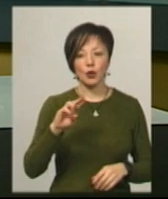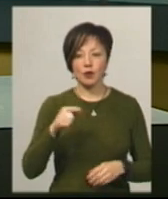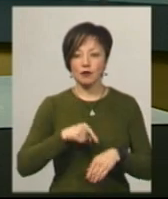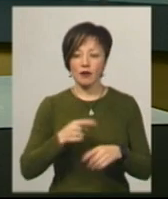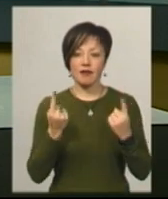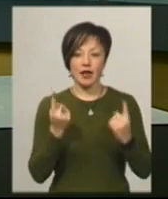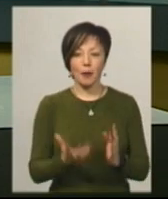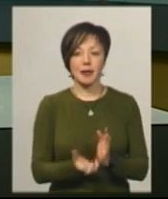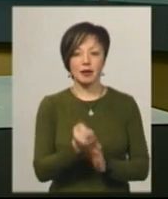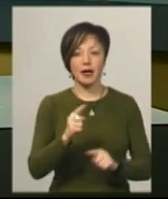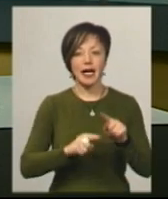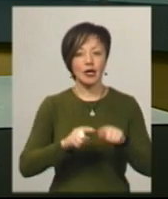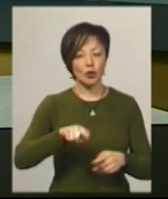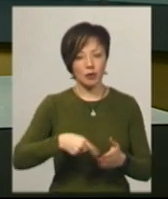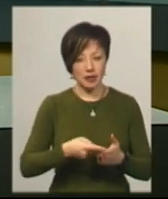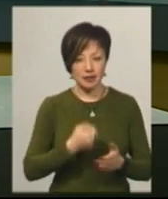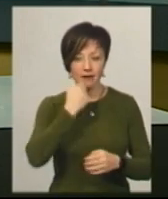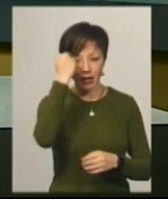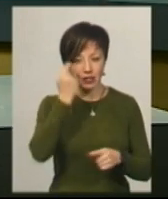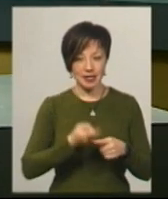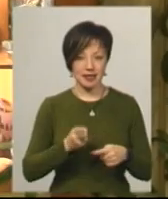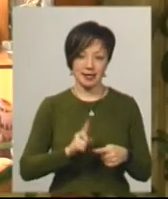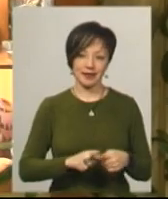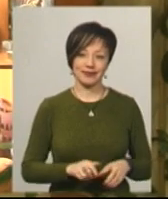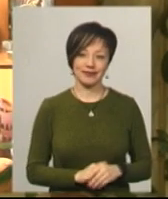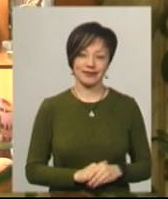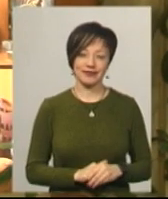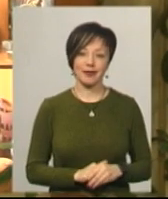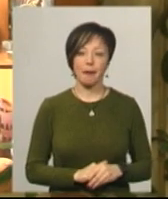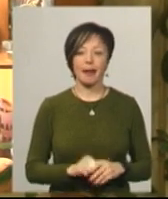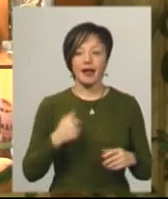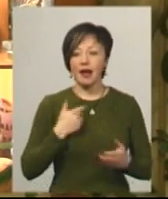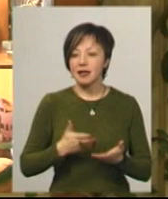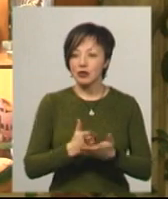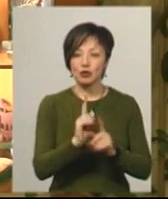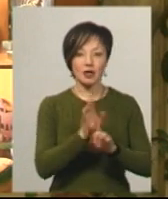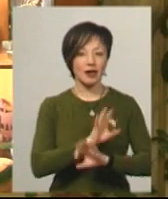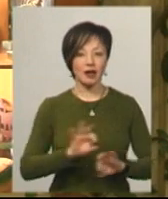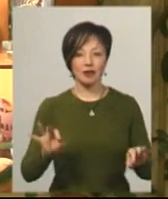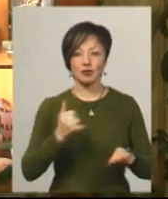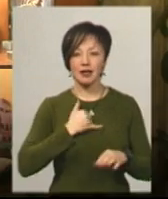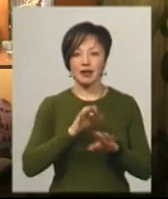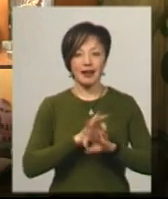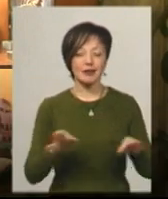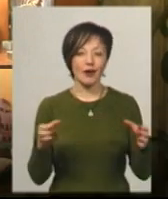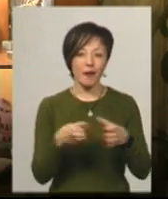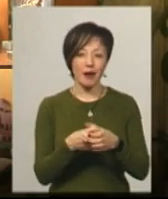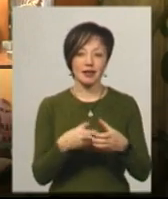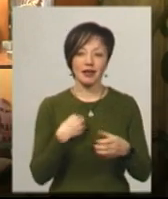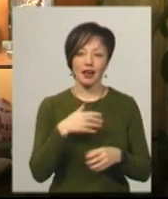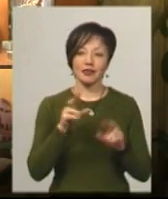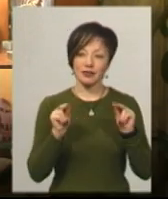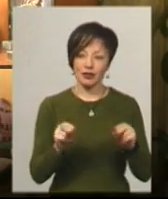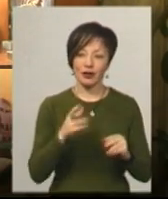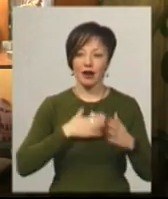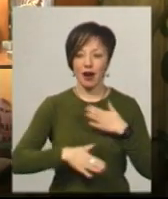велику підтримку рідного міста і вдячна за це. Налаштовано дуже класно, у мене дуже класна команда, я щиро рада,